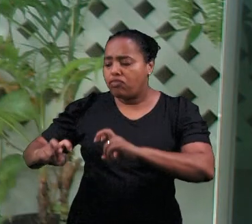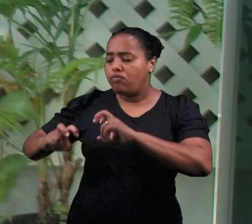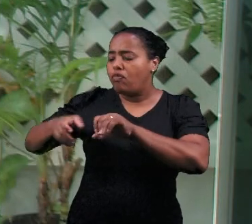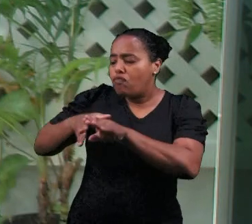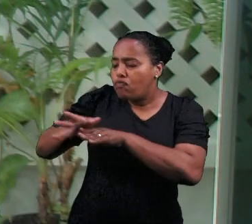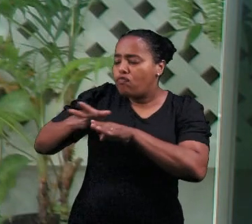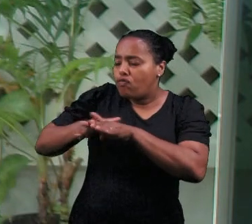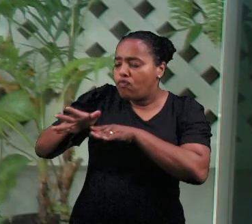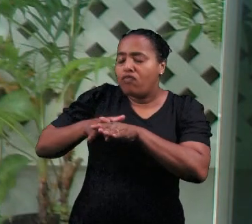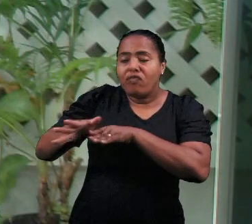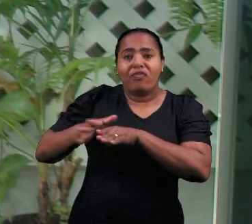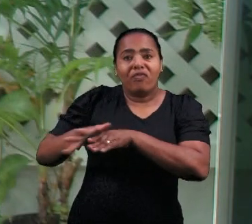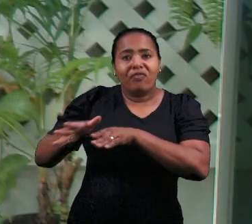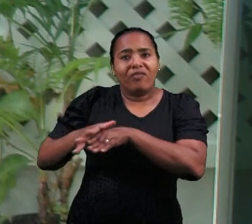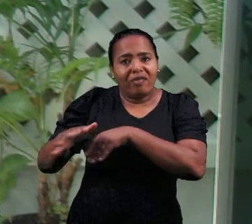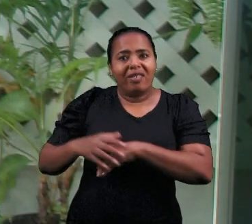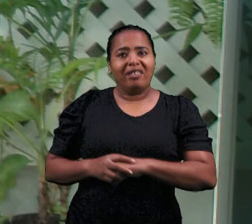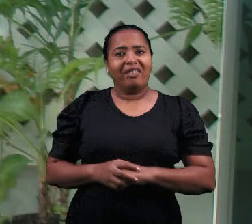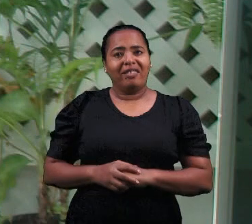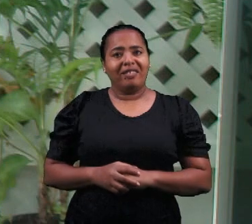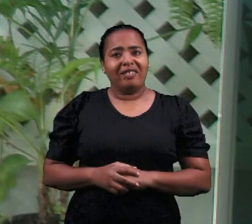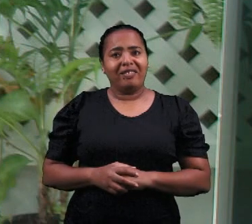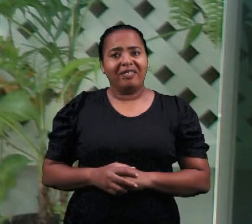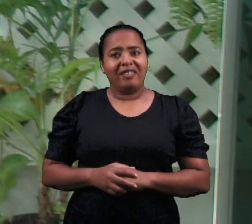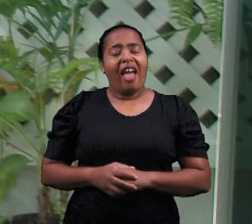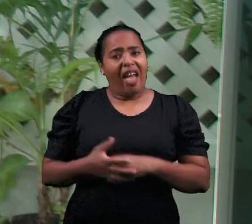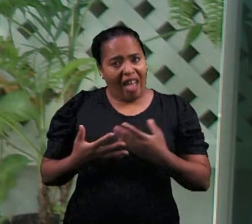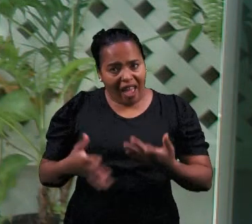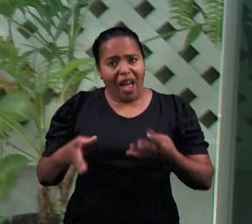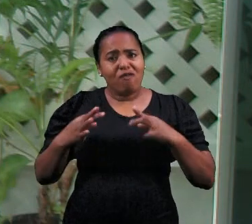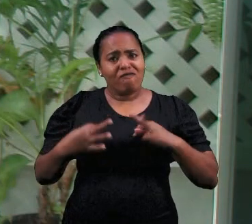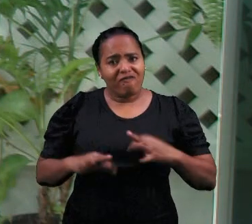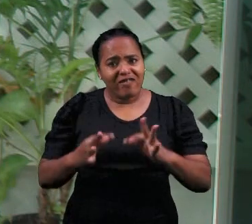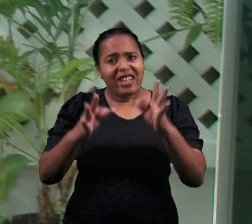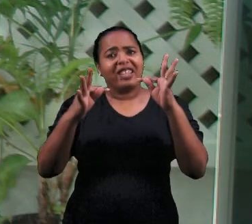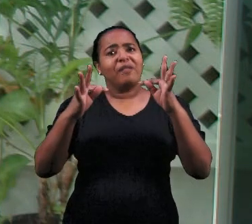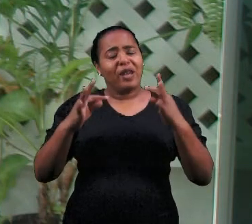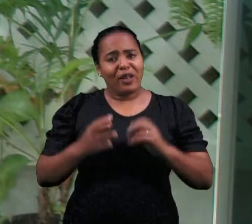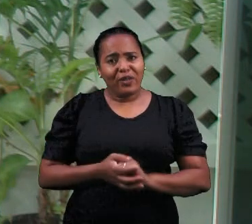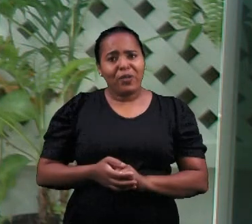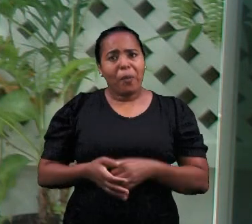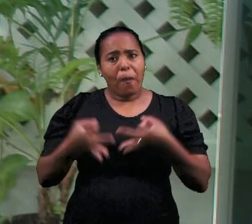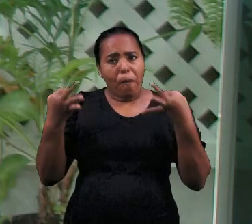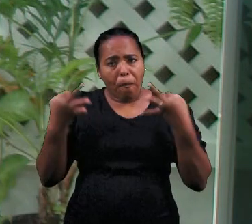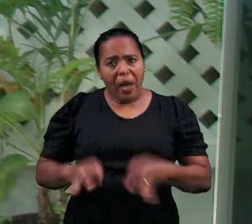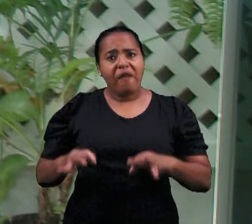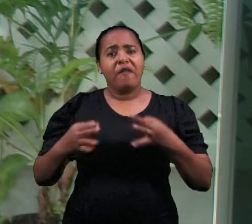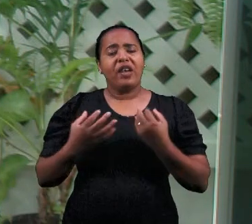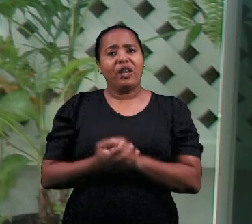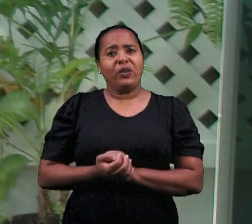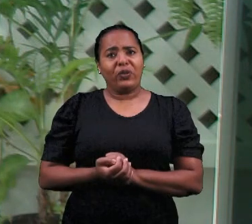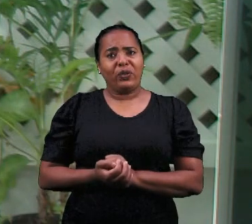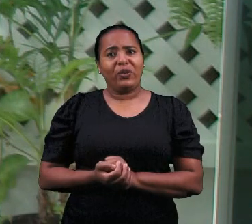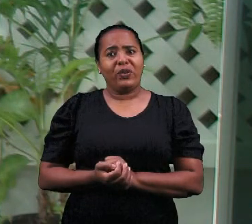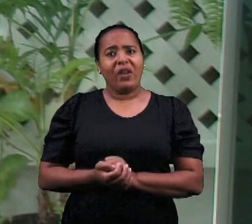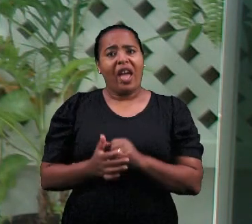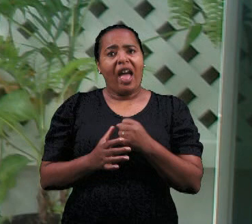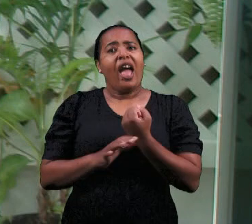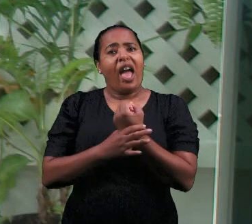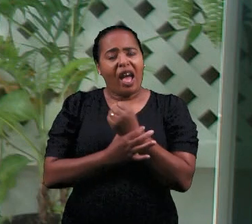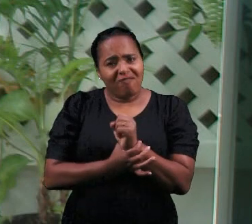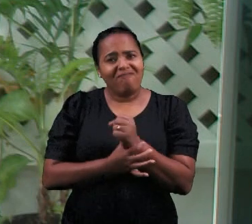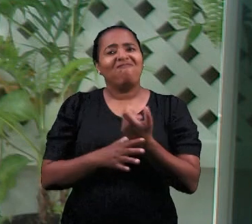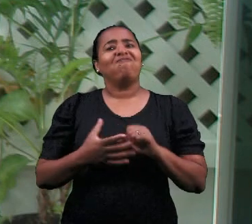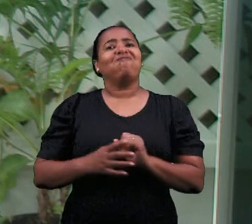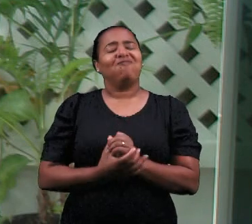la mère s'assoit, la professeure de l'école dominicale s'assoit avec elle, oriente, lui parle. C'est une